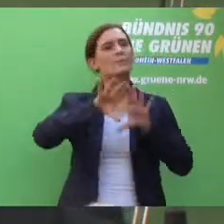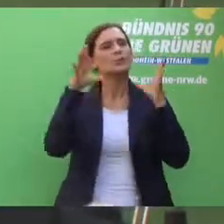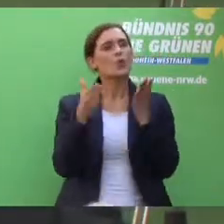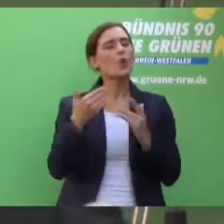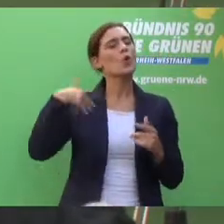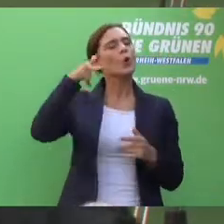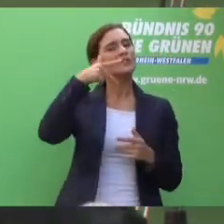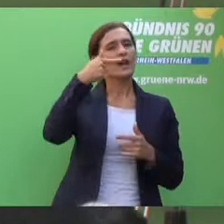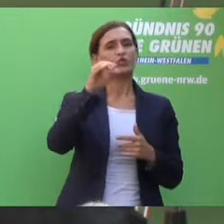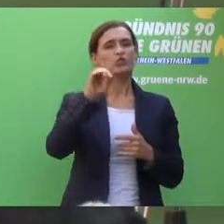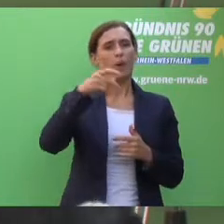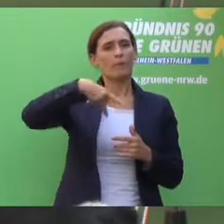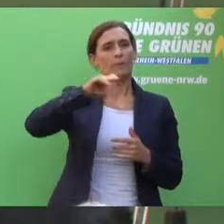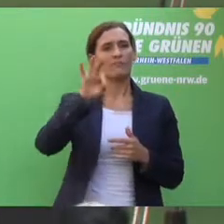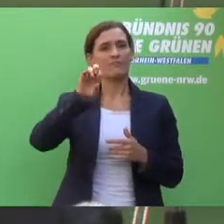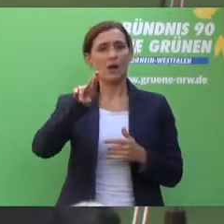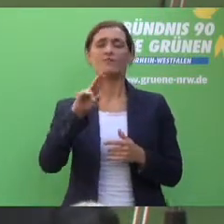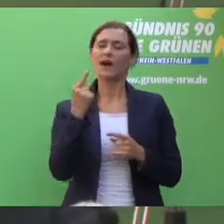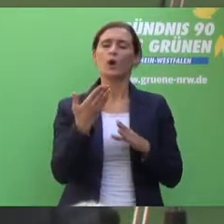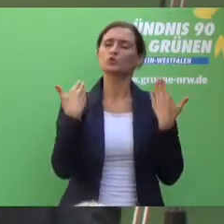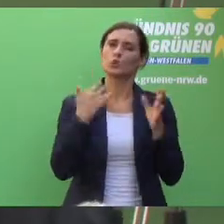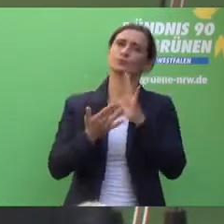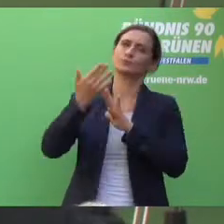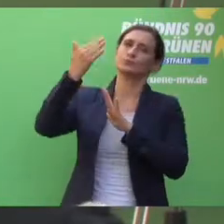so. Nicht erst mit Rot-Grün.